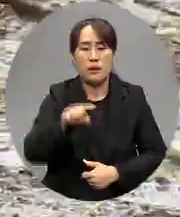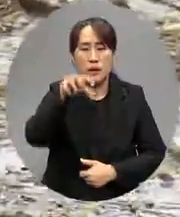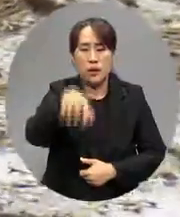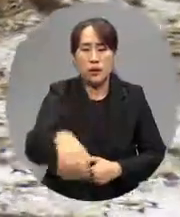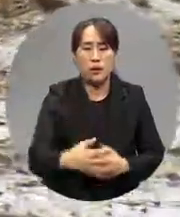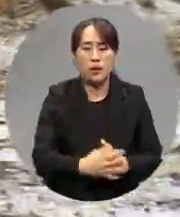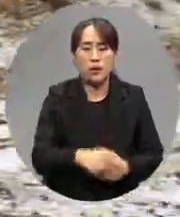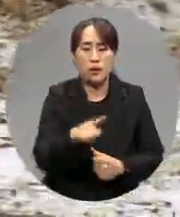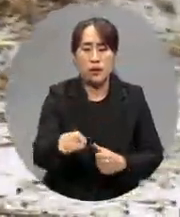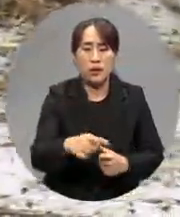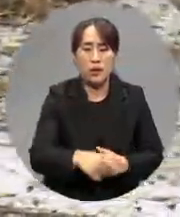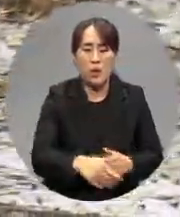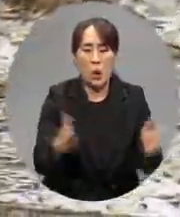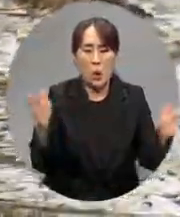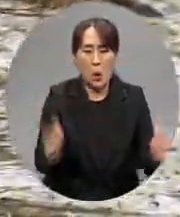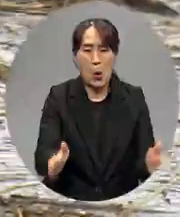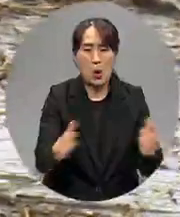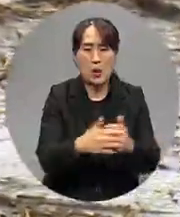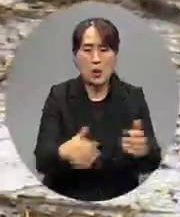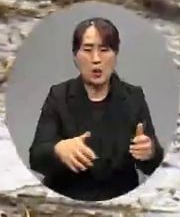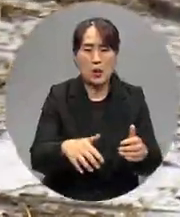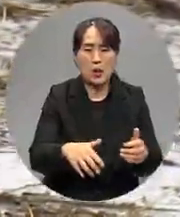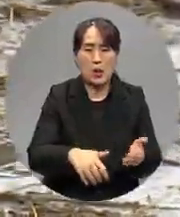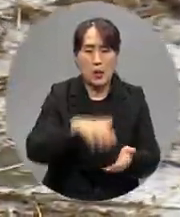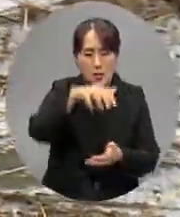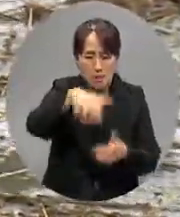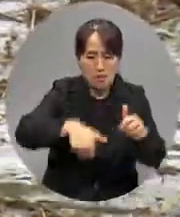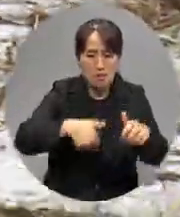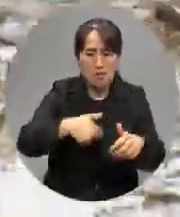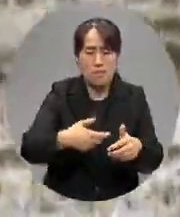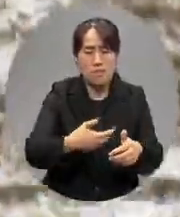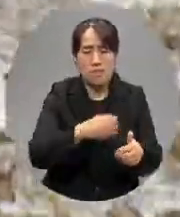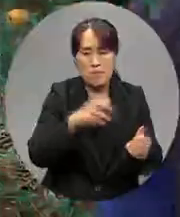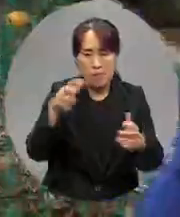이곳은 상대적으로 폭이 좁아 수거 작업이 속도를 내고 있습니다.